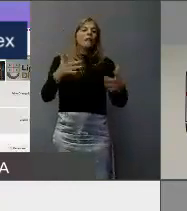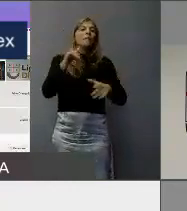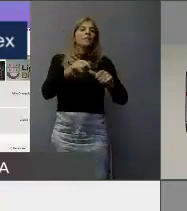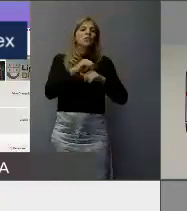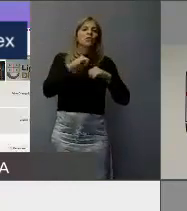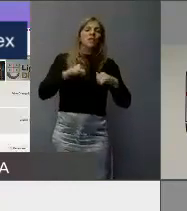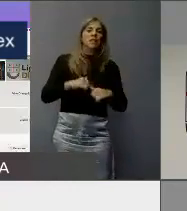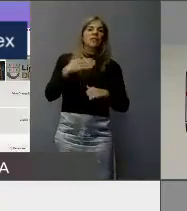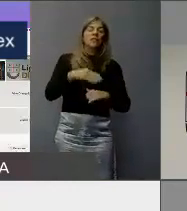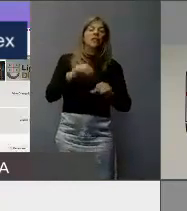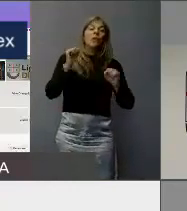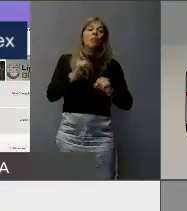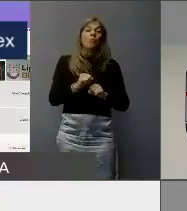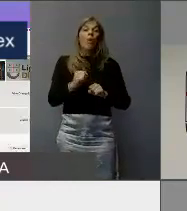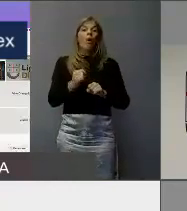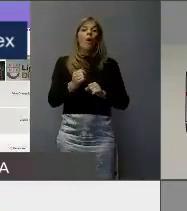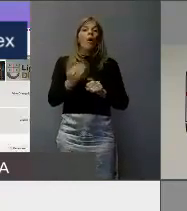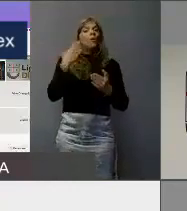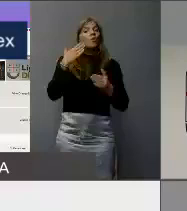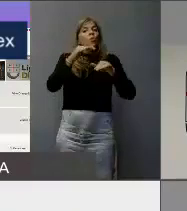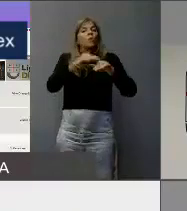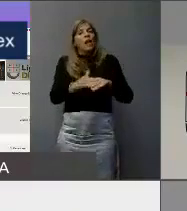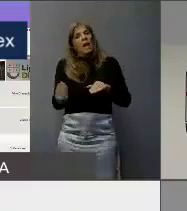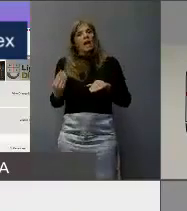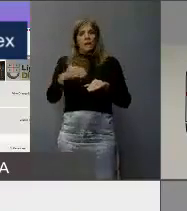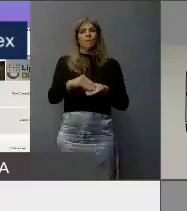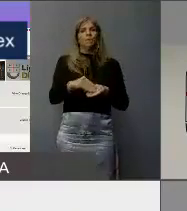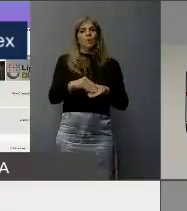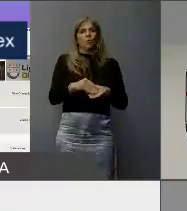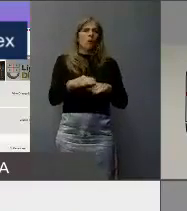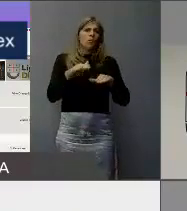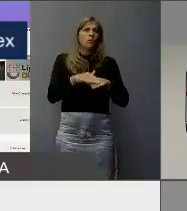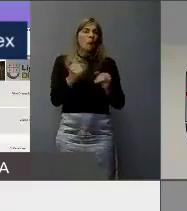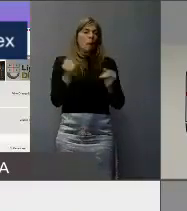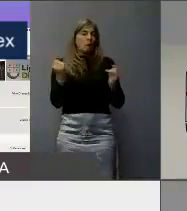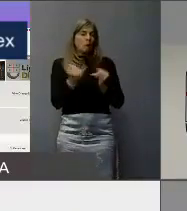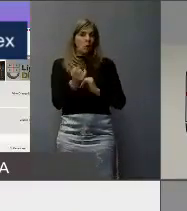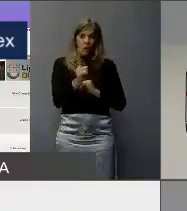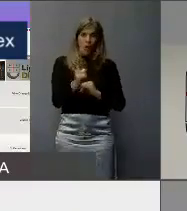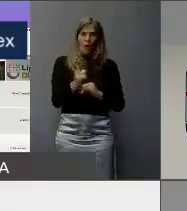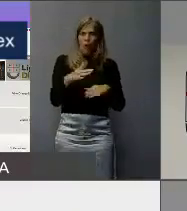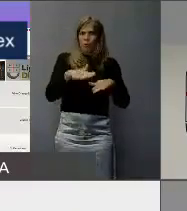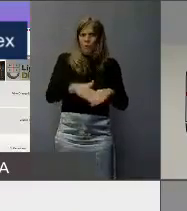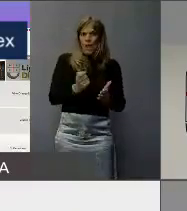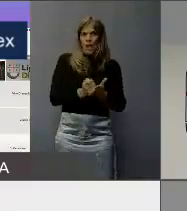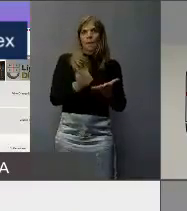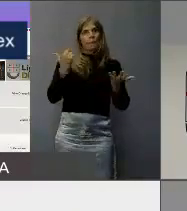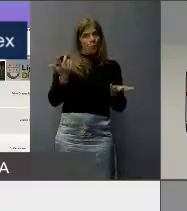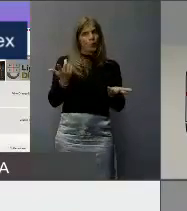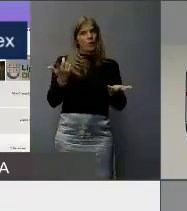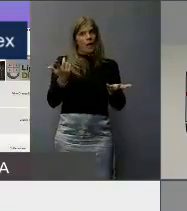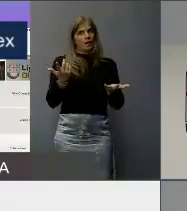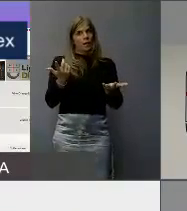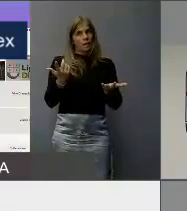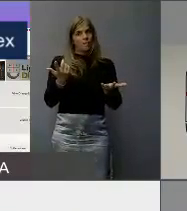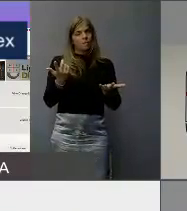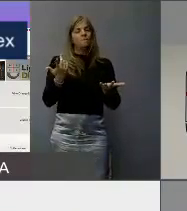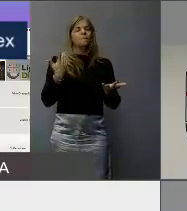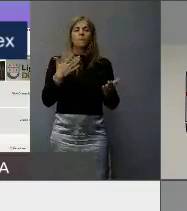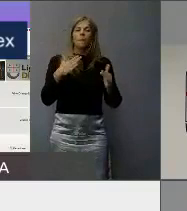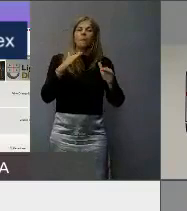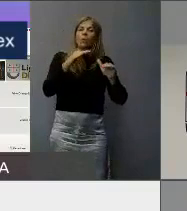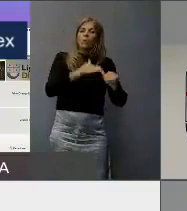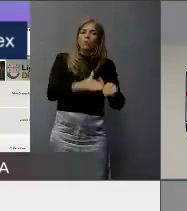in più e non è una tutela da poco è uno tutela che è molto importante è la tutela che non è assolutamente